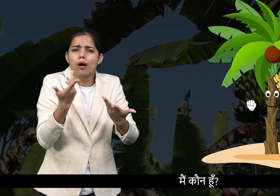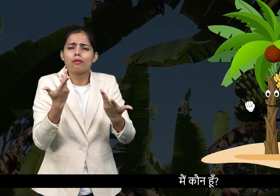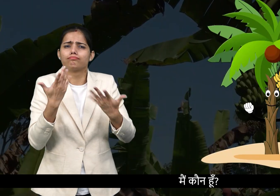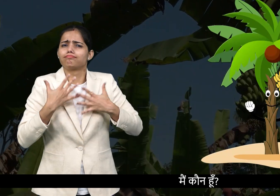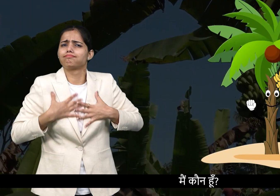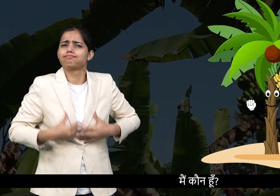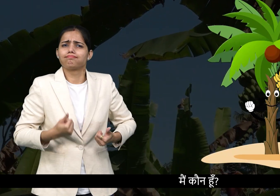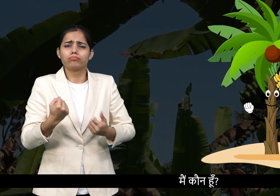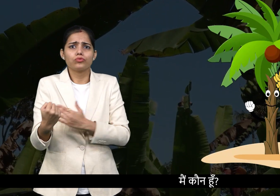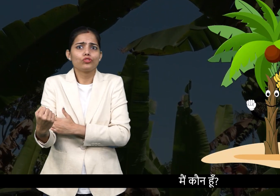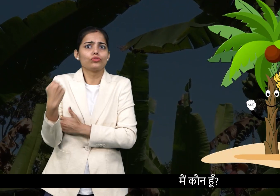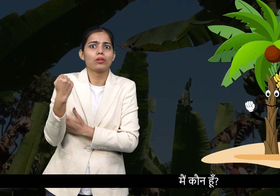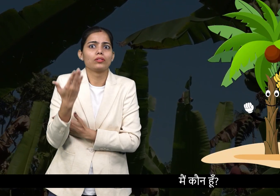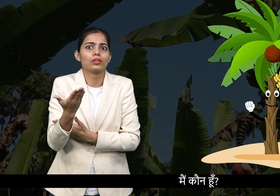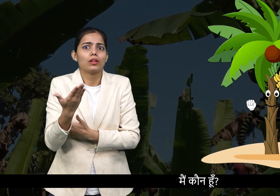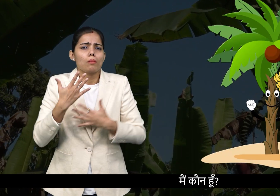कौन हूँ?